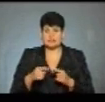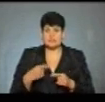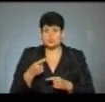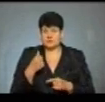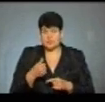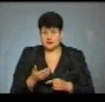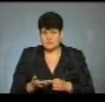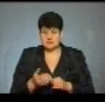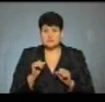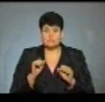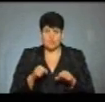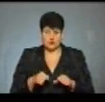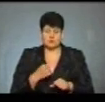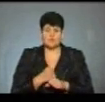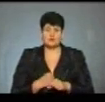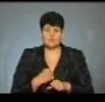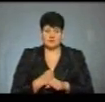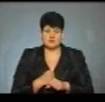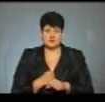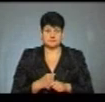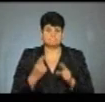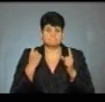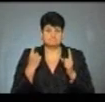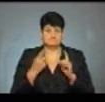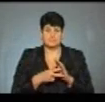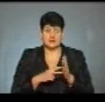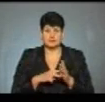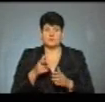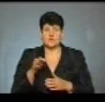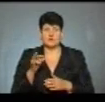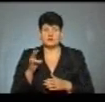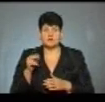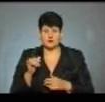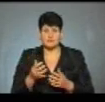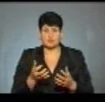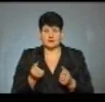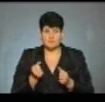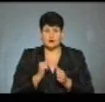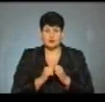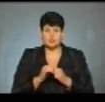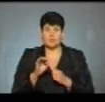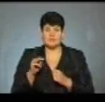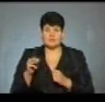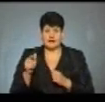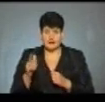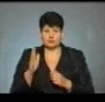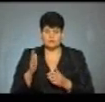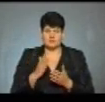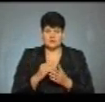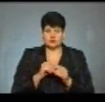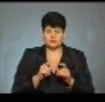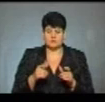рік зможемо зробити амбіційний план Гончарука, що ми отримаємо, і кожне ОТГ буде мати школу, там